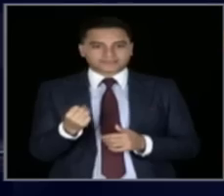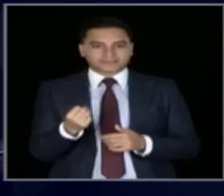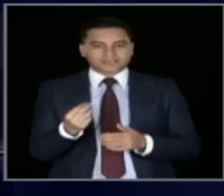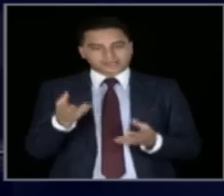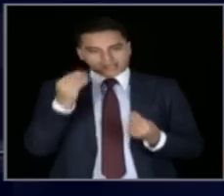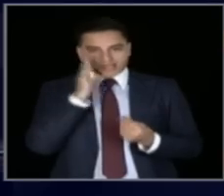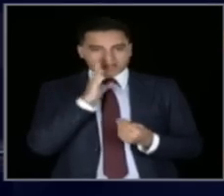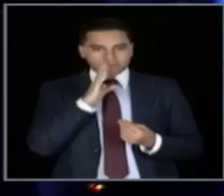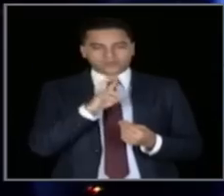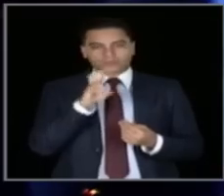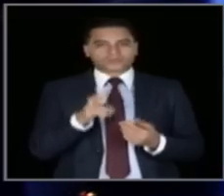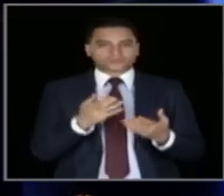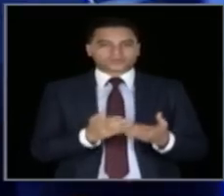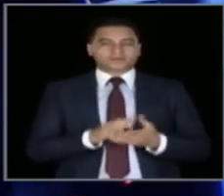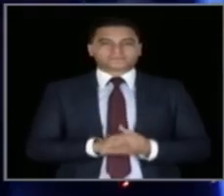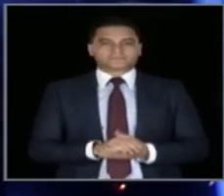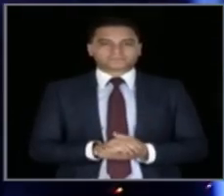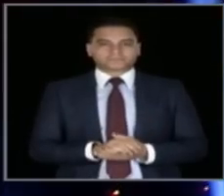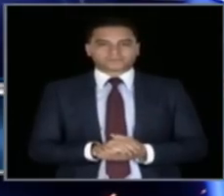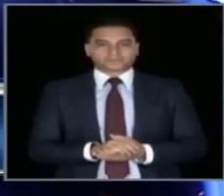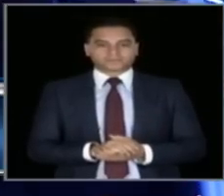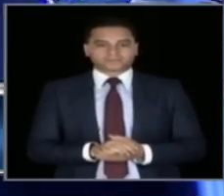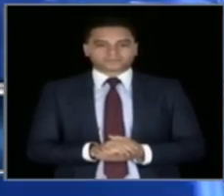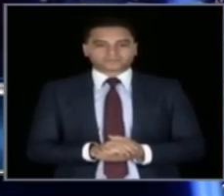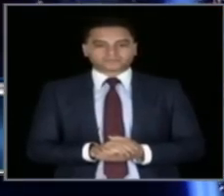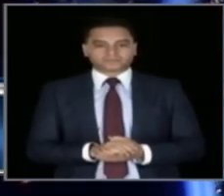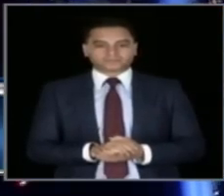20. علم، والسؤال هو